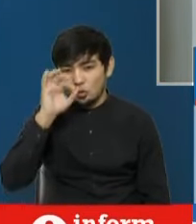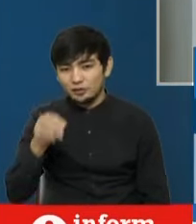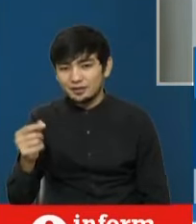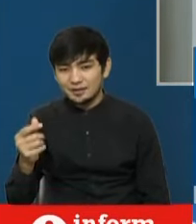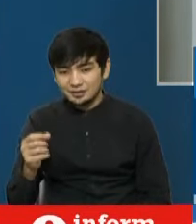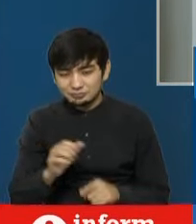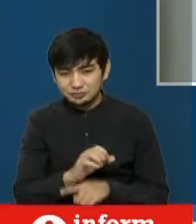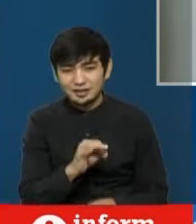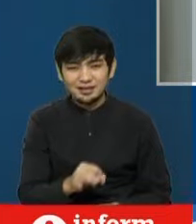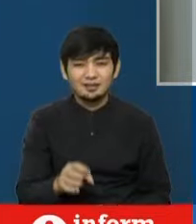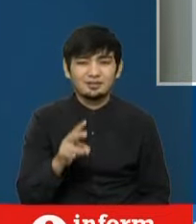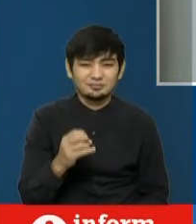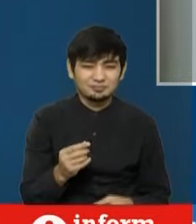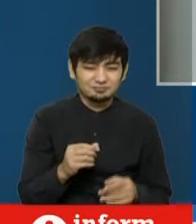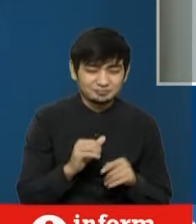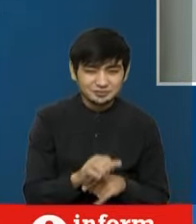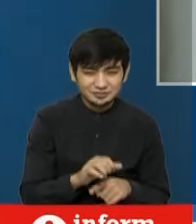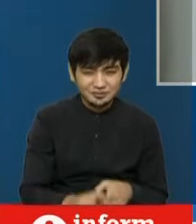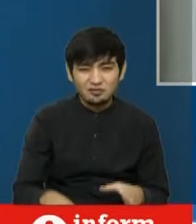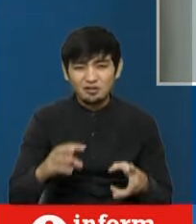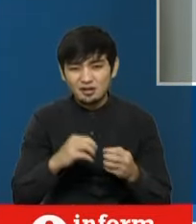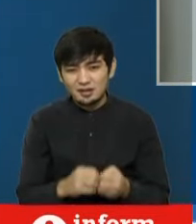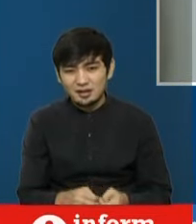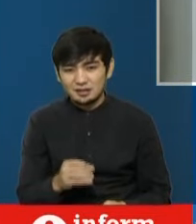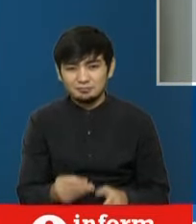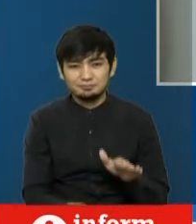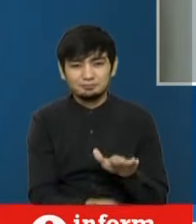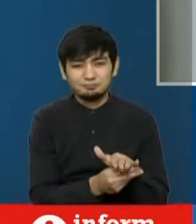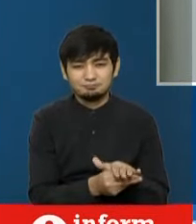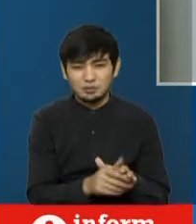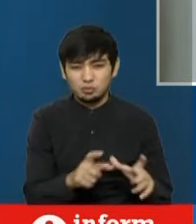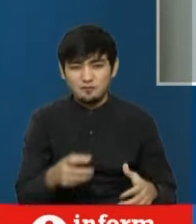ақша, осы қорлардан да бөлінген ақша барлығы жемқорлардың қалтасына кетіп жатыр.